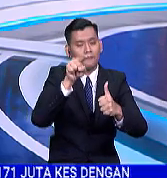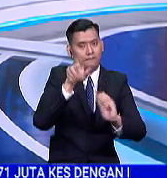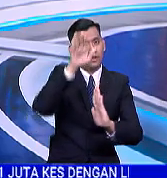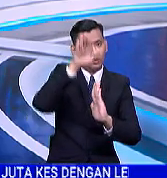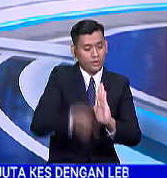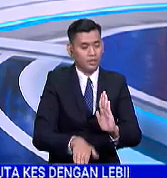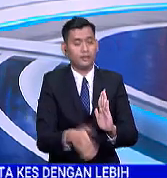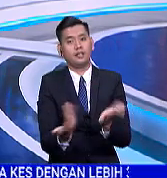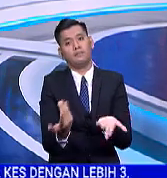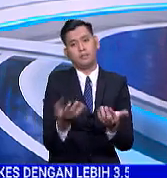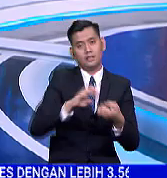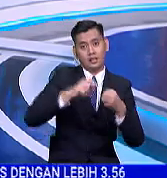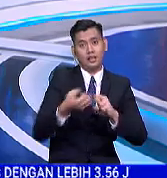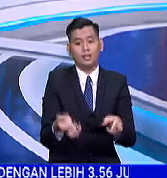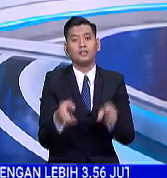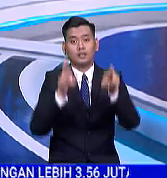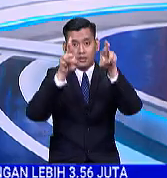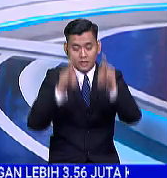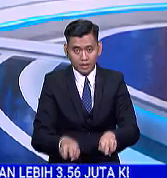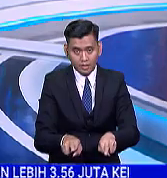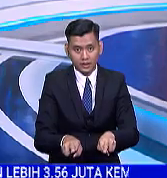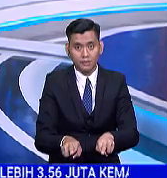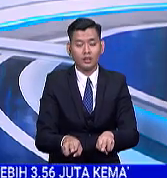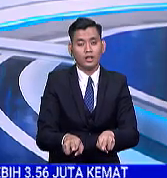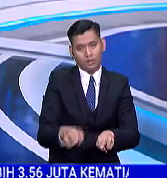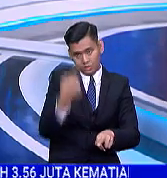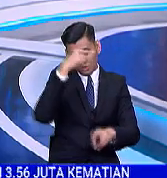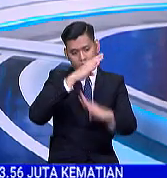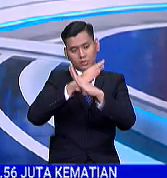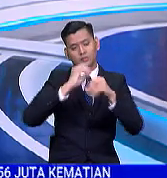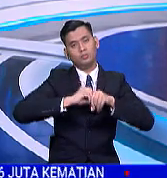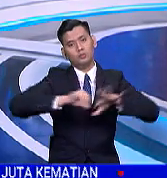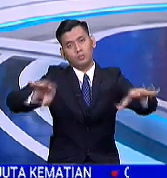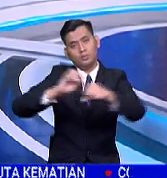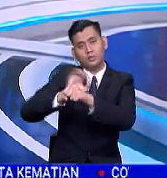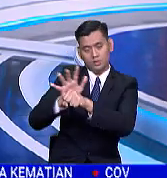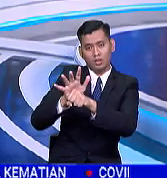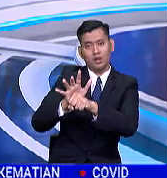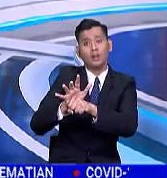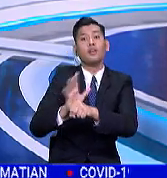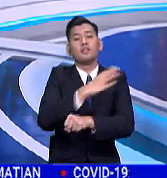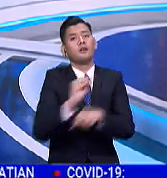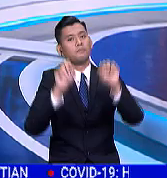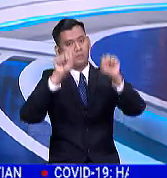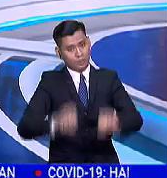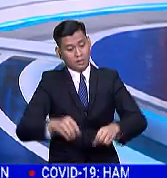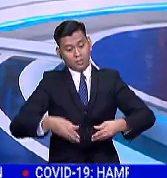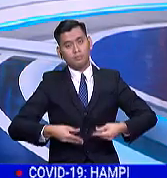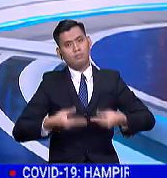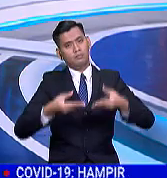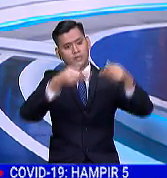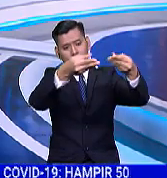dan juga Kerajaan dalam menangani kesan akibat pandemic komik 19 secara tidak langsung memberikan mereka